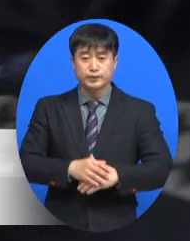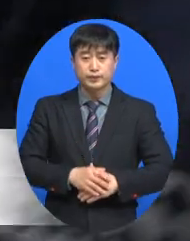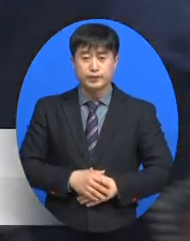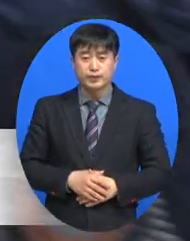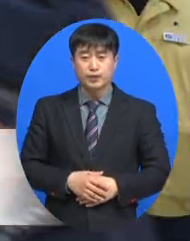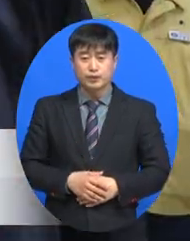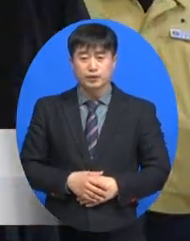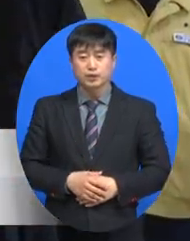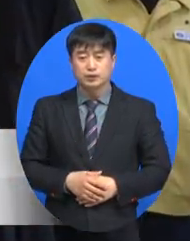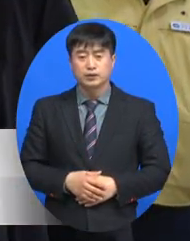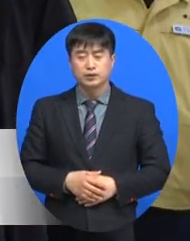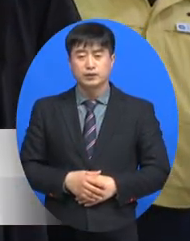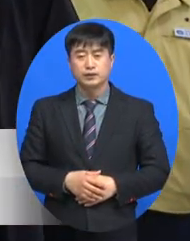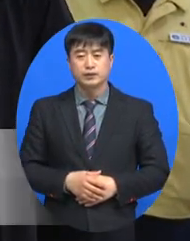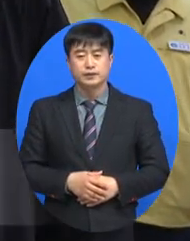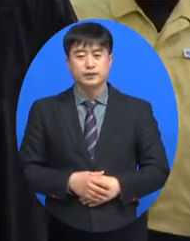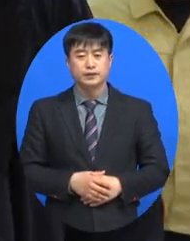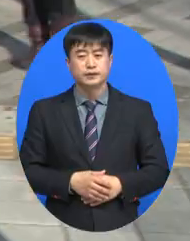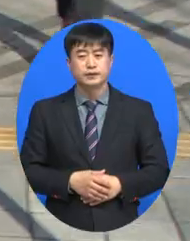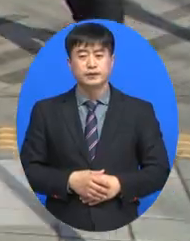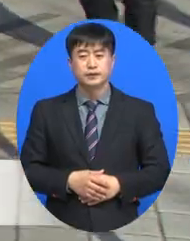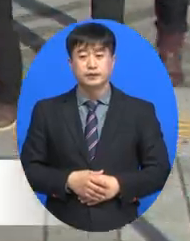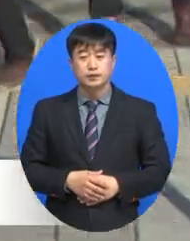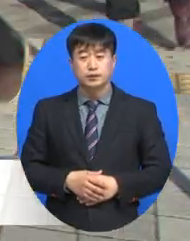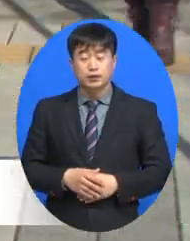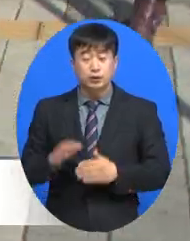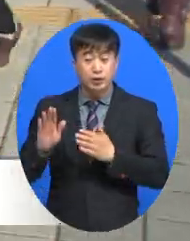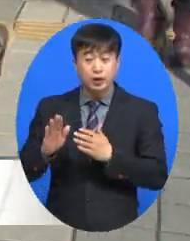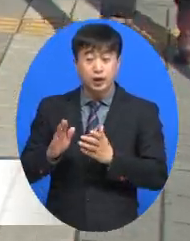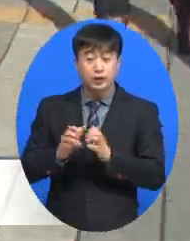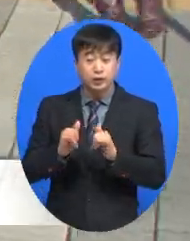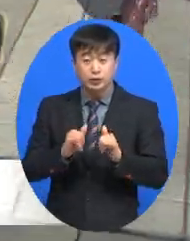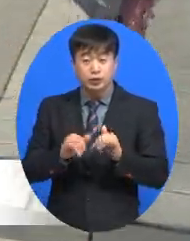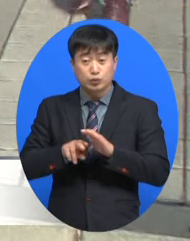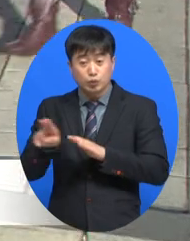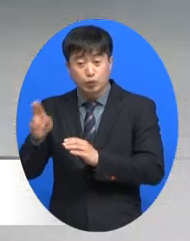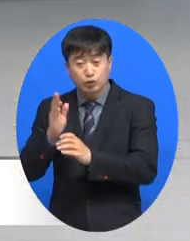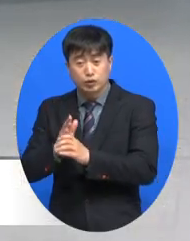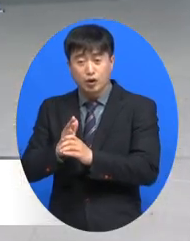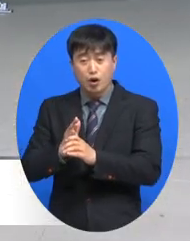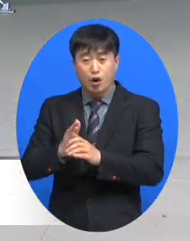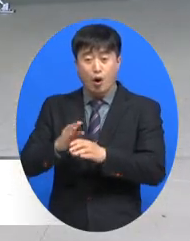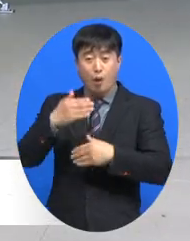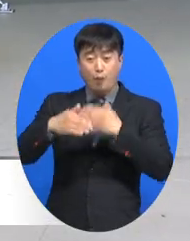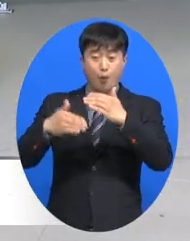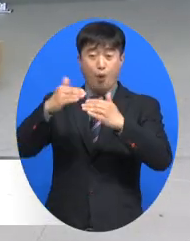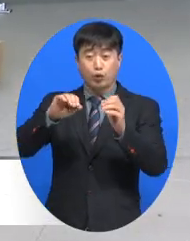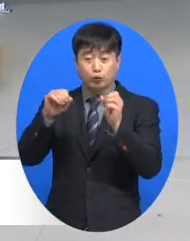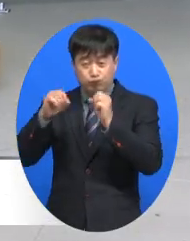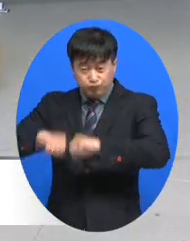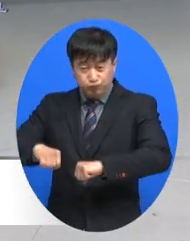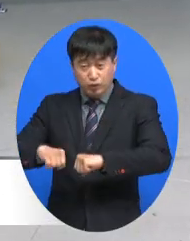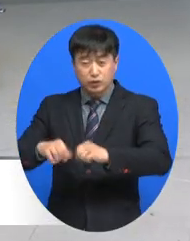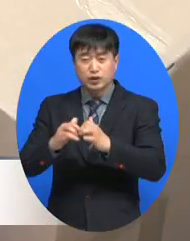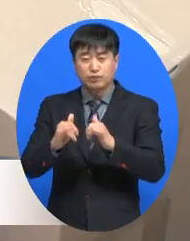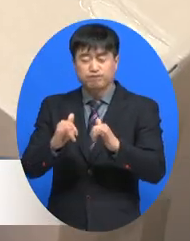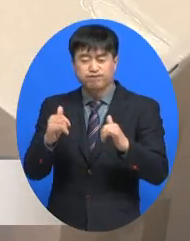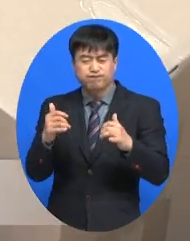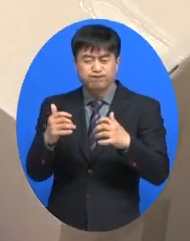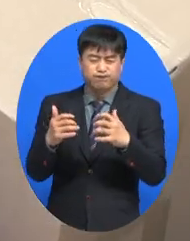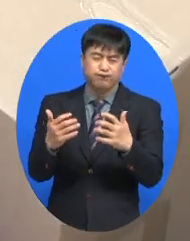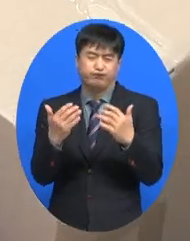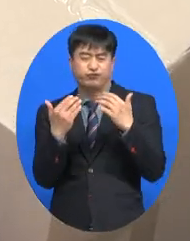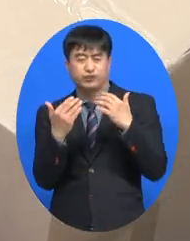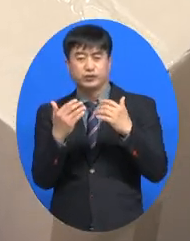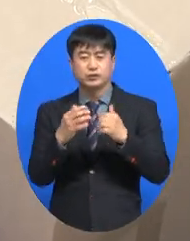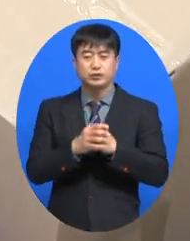사진사장에 신설 기동대를 추가 전면 설치하였습니다. 잠시 뒤 시민들이 대피하는 과정에서 가벽이 붕괴돼 사람들이 매몰되는 사고가